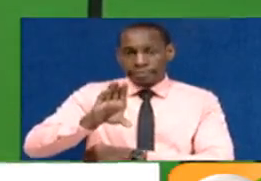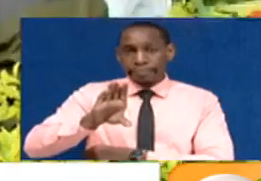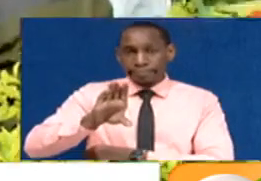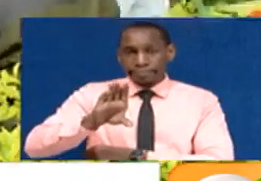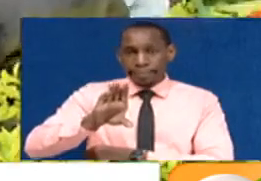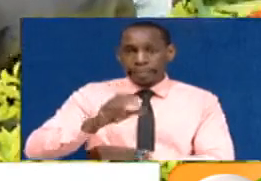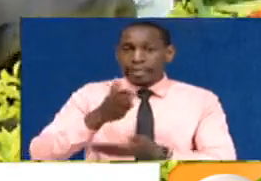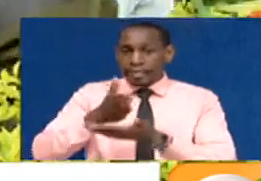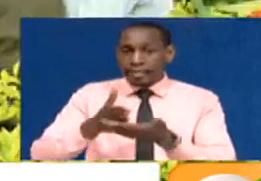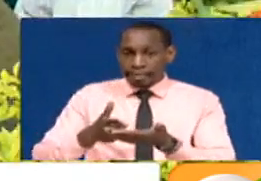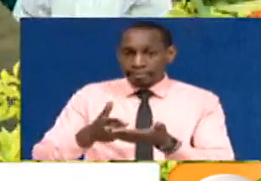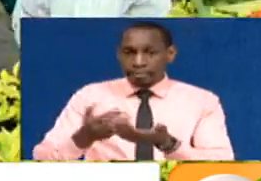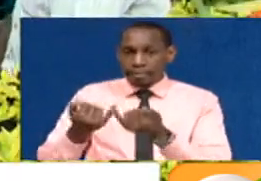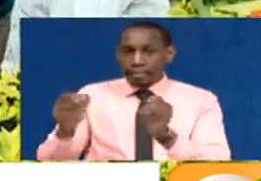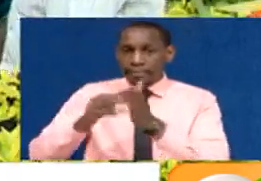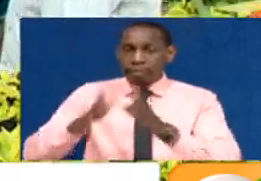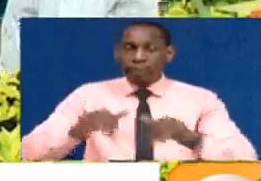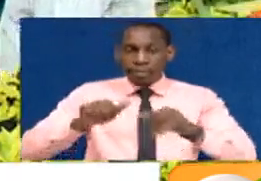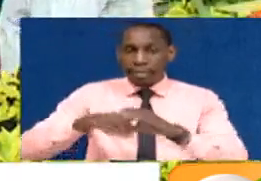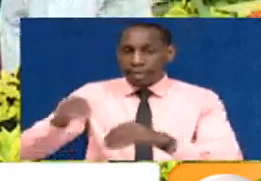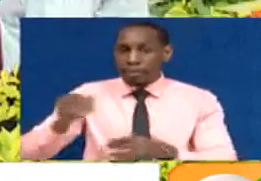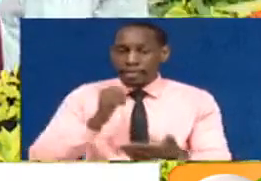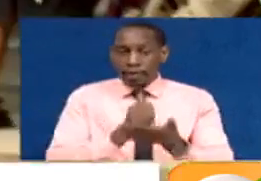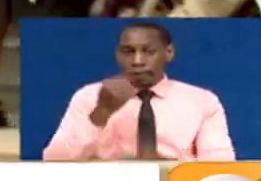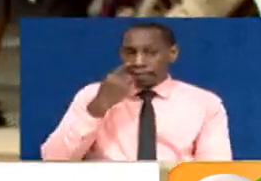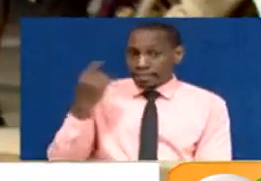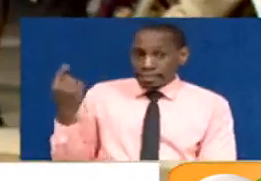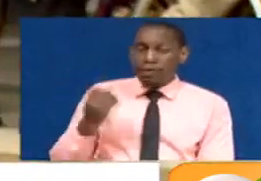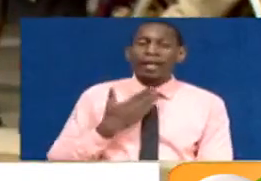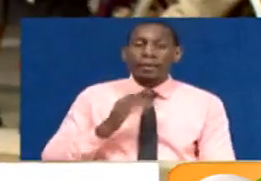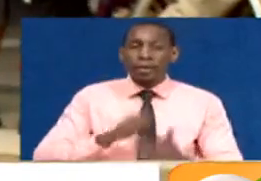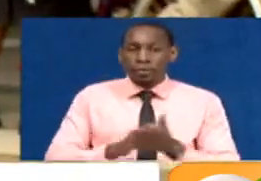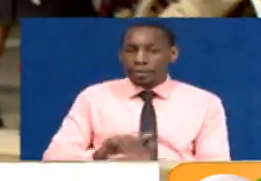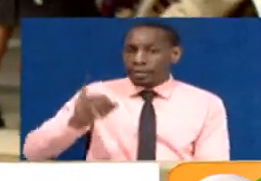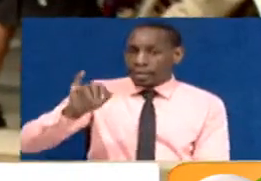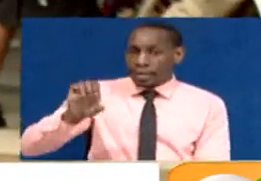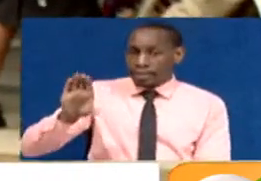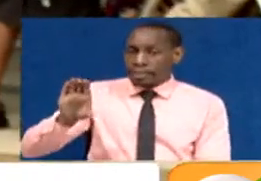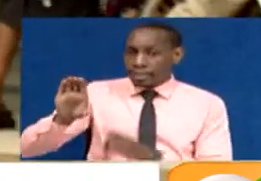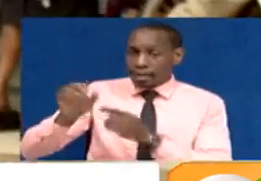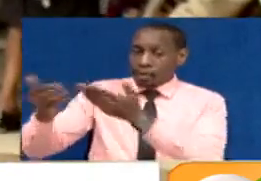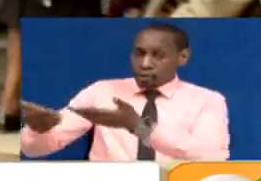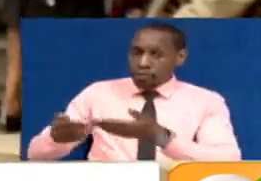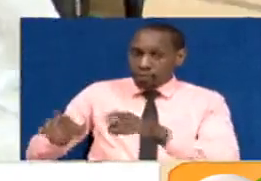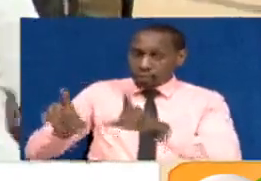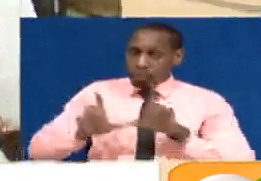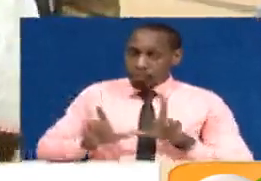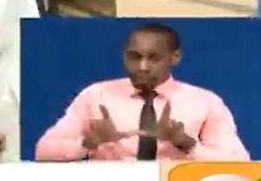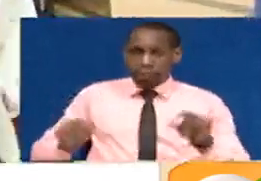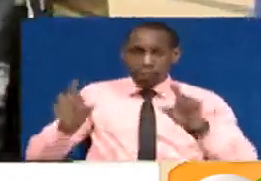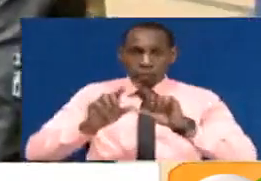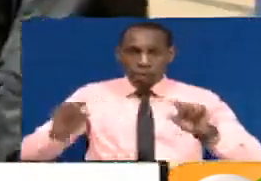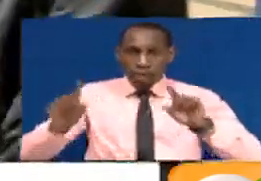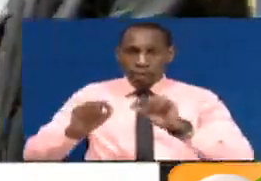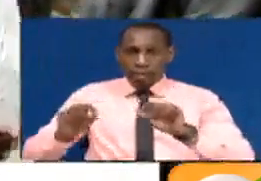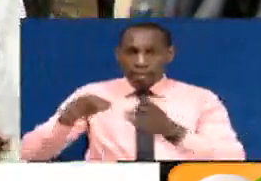mipaka, baadhi yao wamekita kambi nje ya afisi hizi wakitaka IEBC kupokea vyeti vyao.